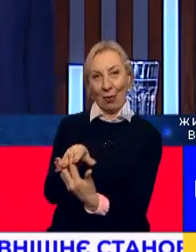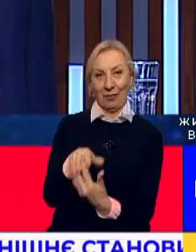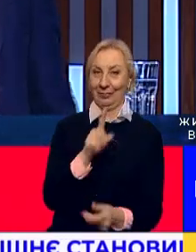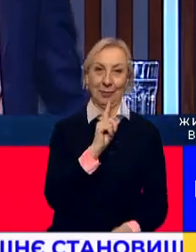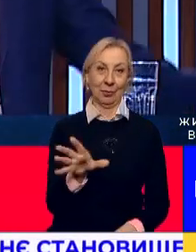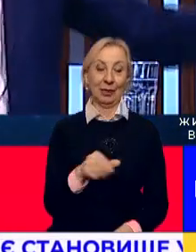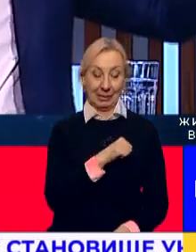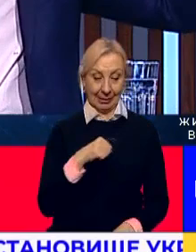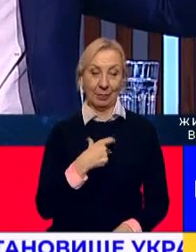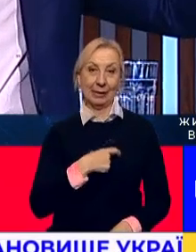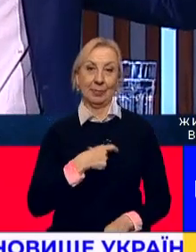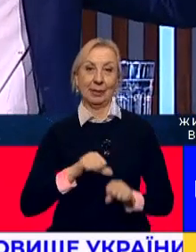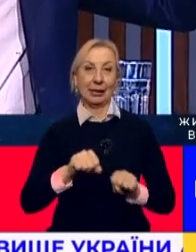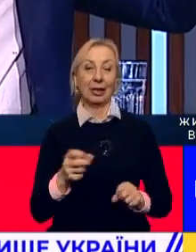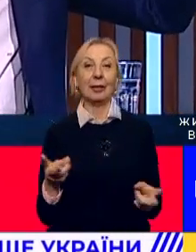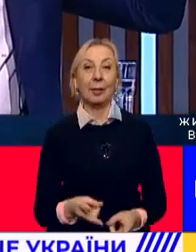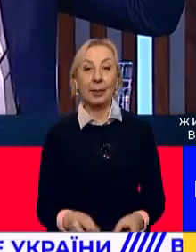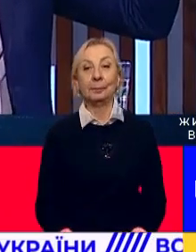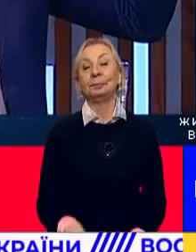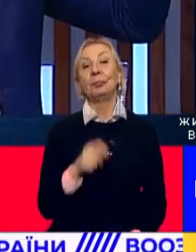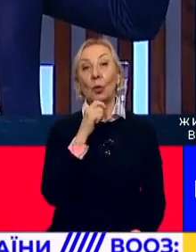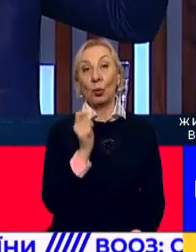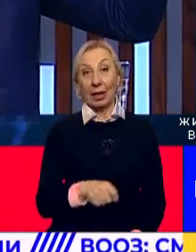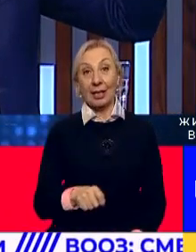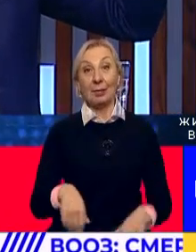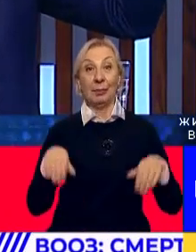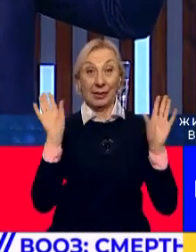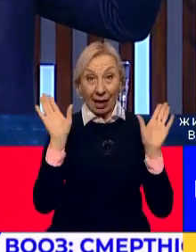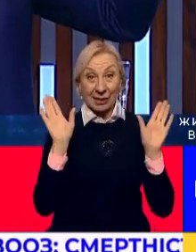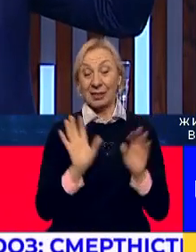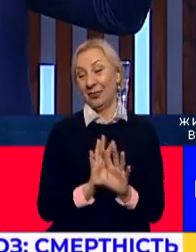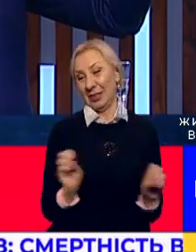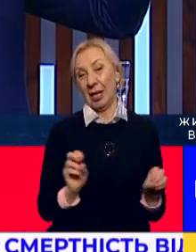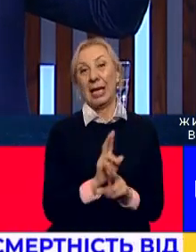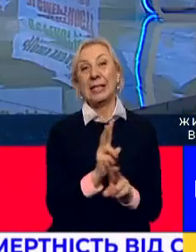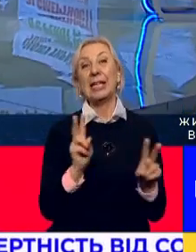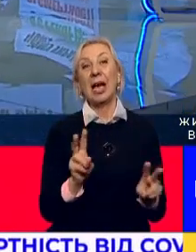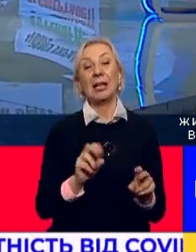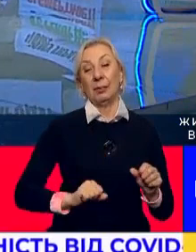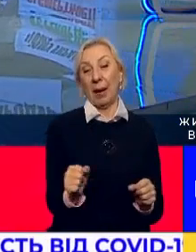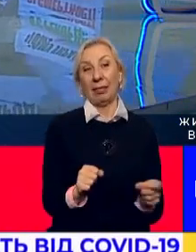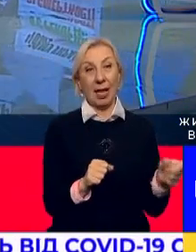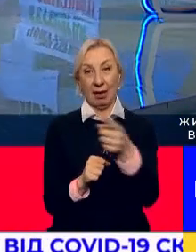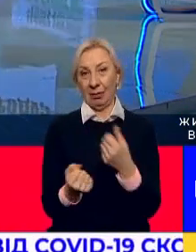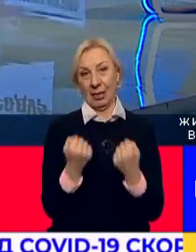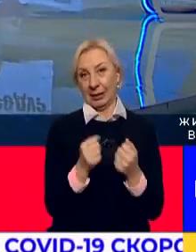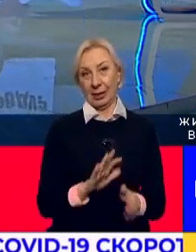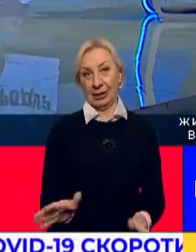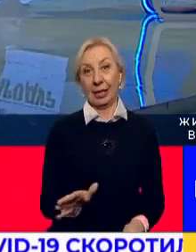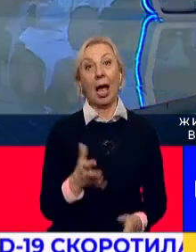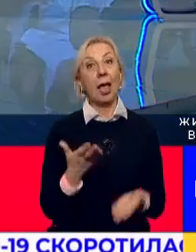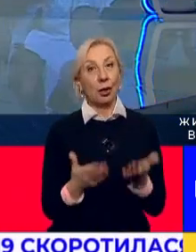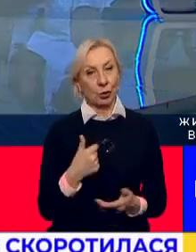не захистимо. Якщо Україна підніме руки і здасться, ніякий партнер вас не захистить. Коли Україна буде